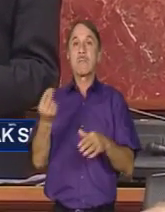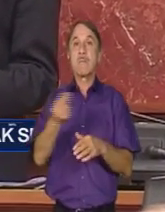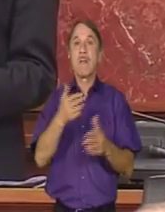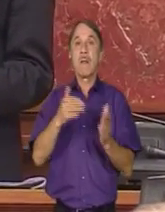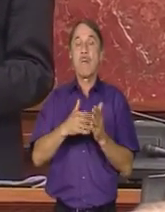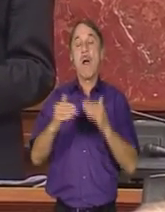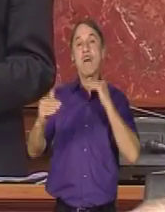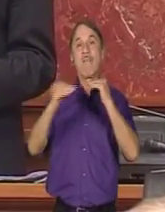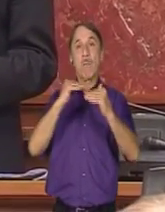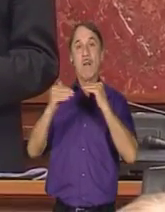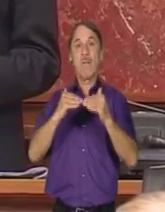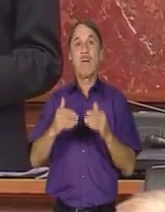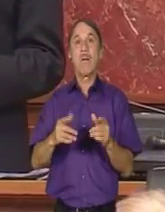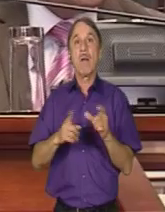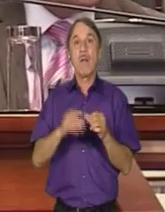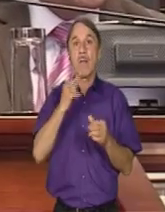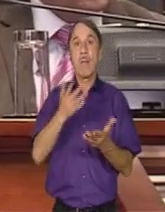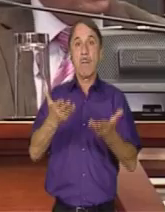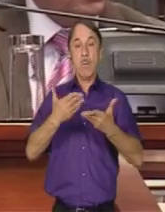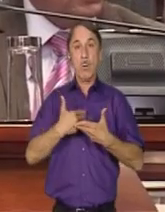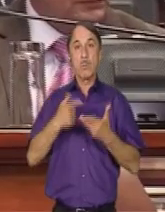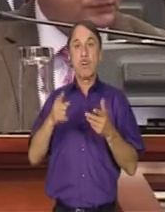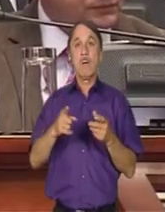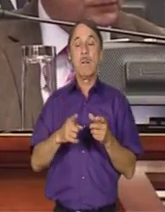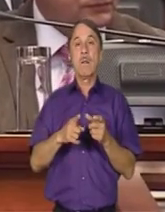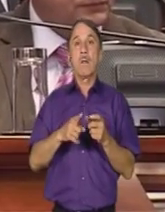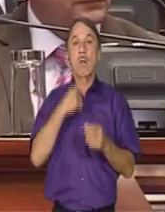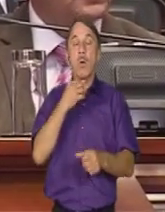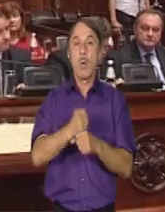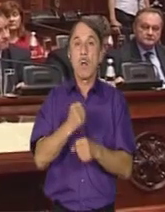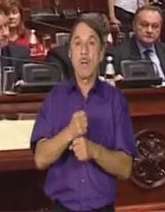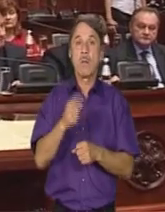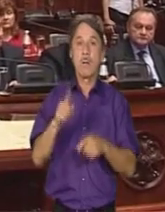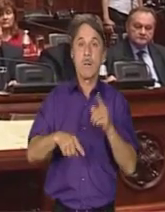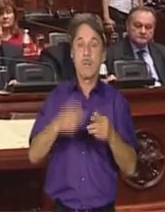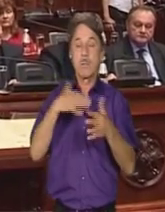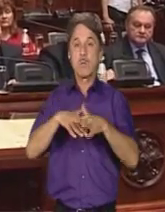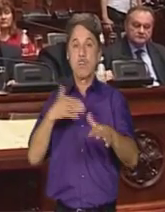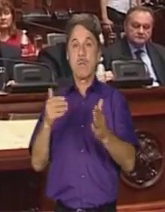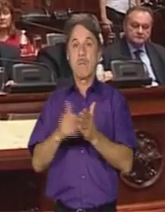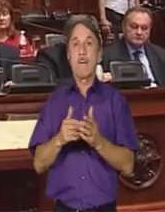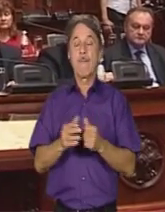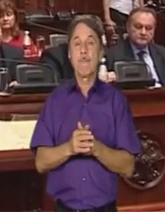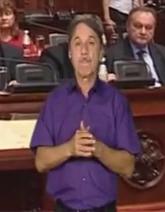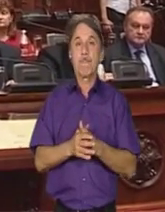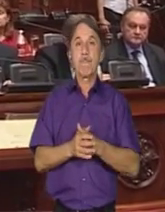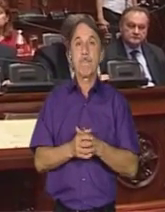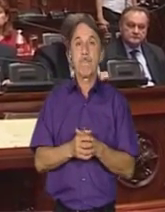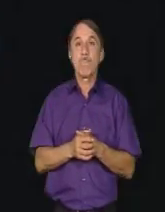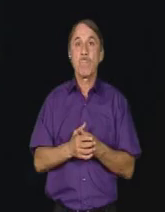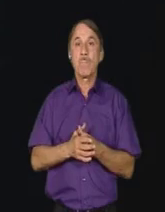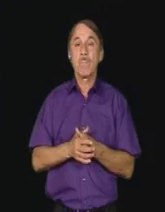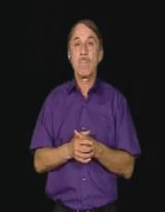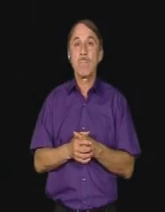krajevi Srbije biti zastupljeni ravnopravno, čime će se dobiti kvalitetna skupština koja radi u interesu svih građana.